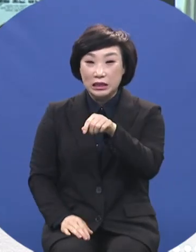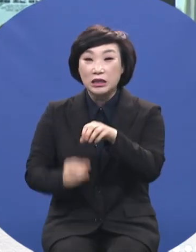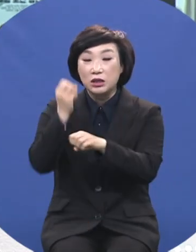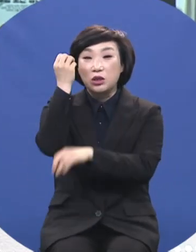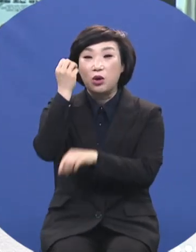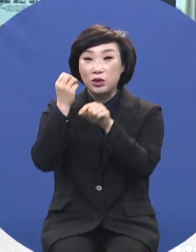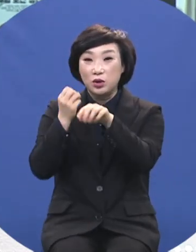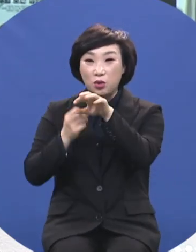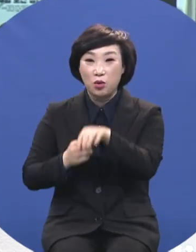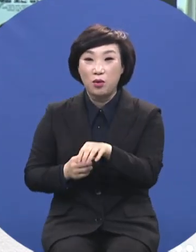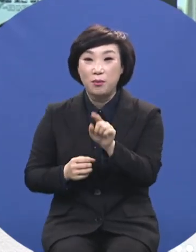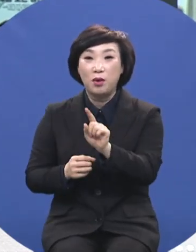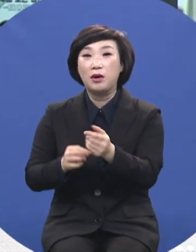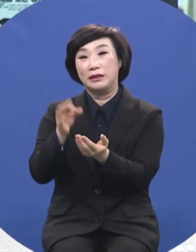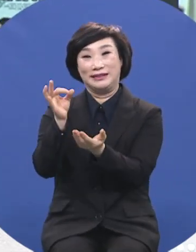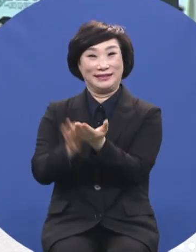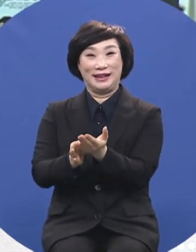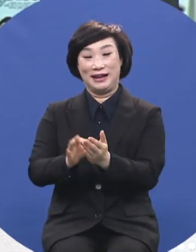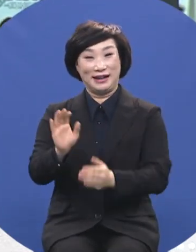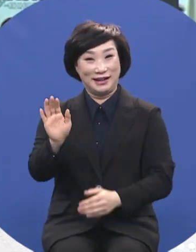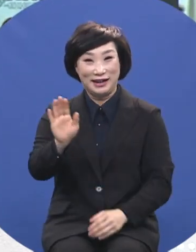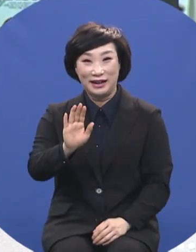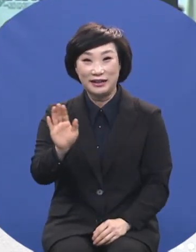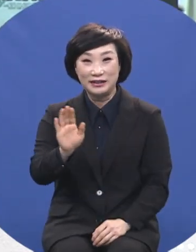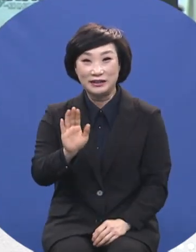터는 싸구려가 아니다.